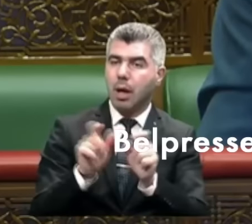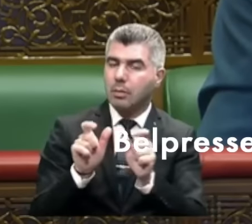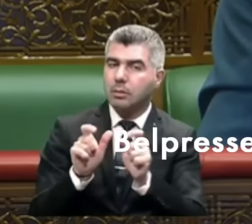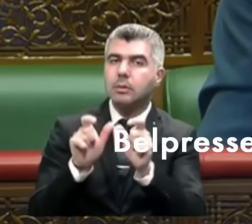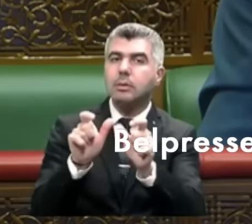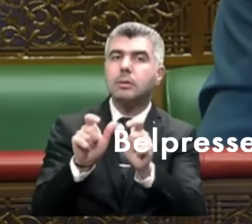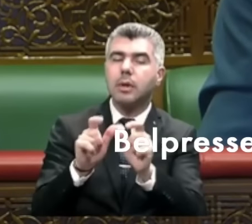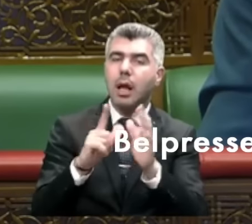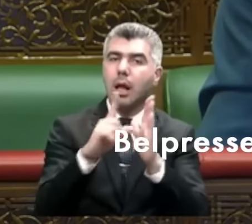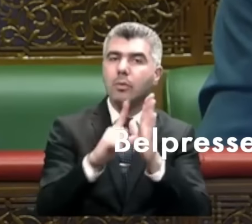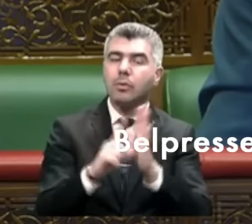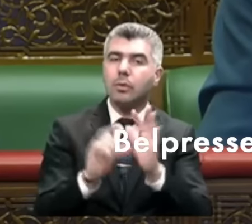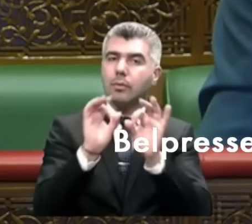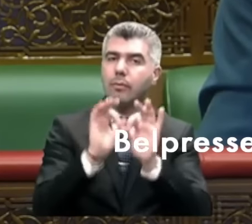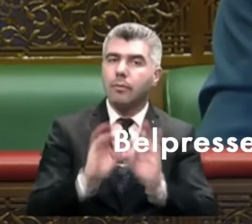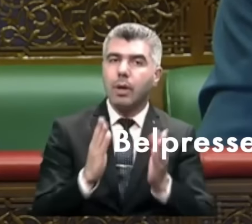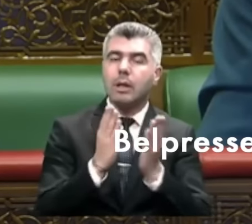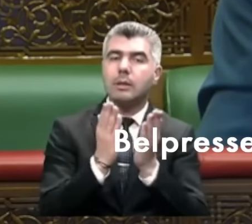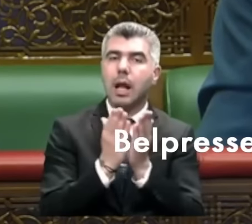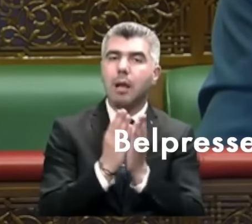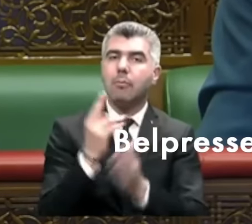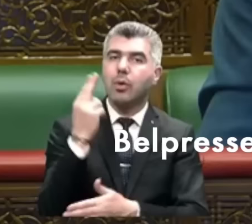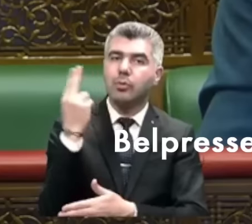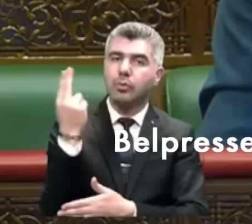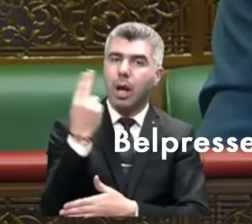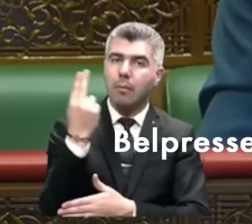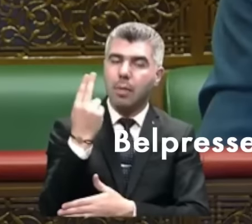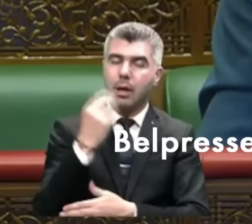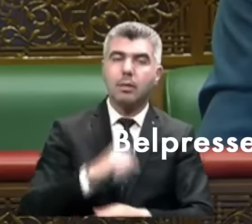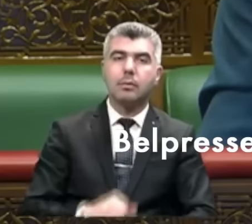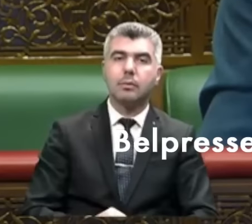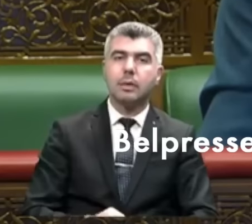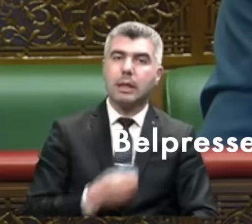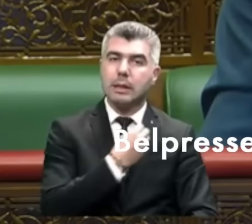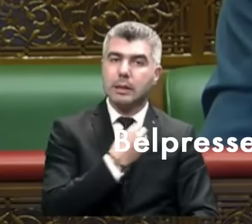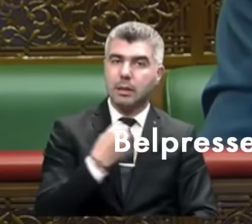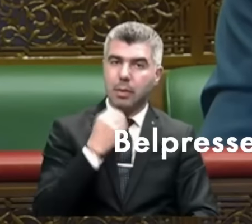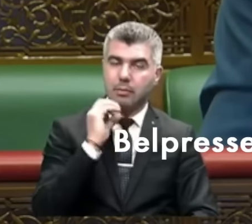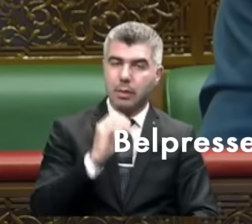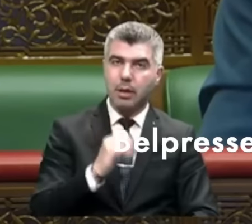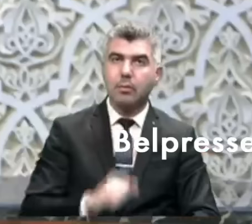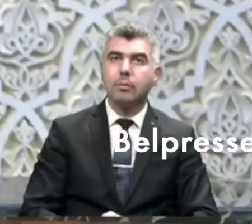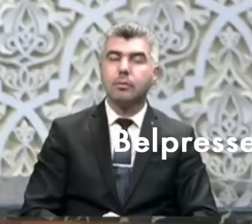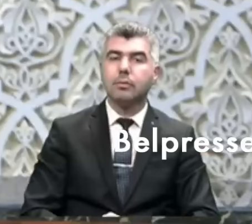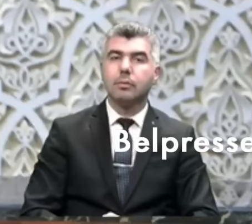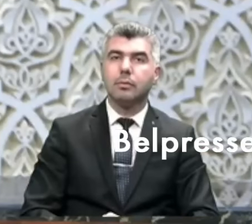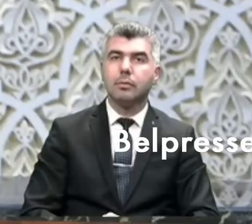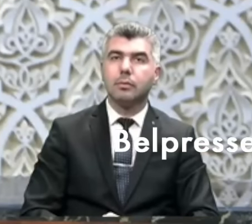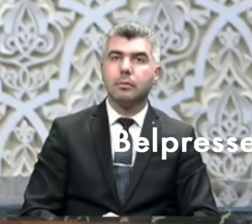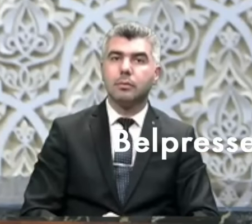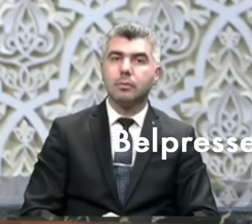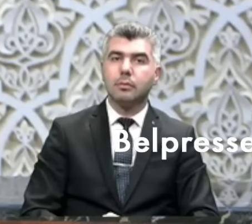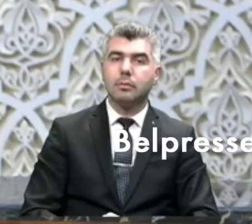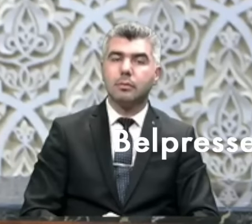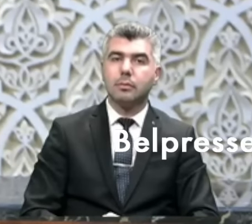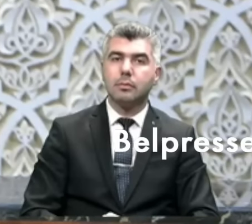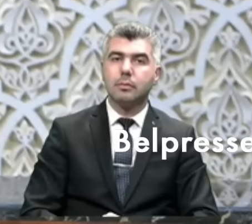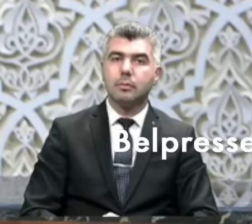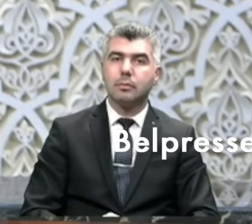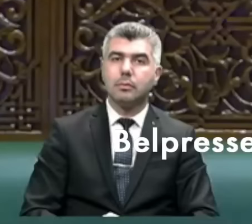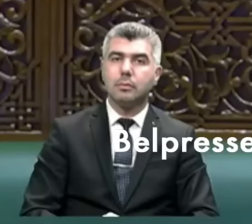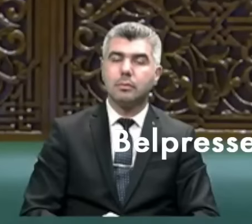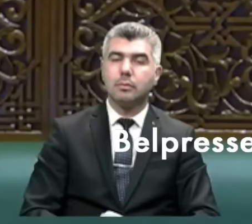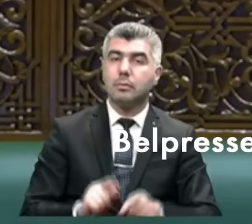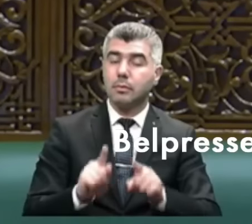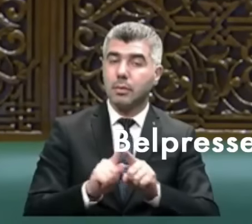والغير قانونيه لطلبه ديال كليات ديال الطب وهذا الشي راه غير معقول ان غادي نوليو من